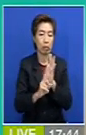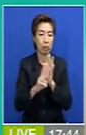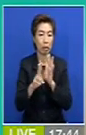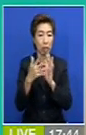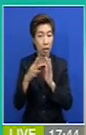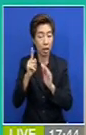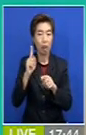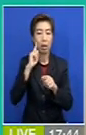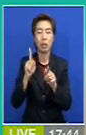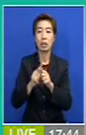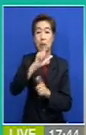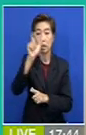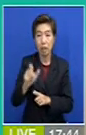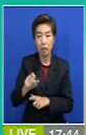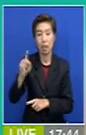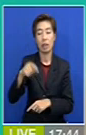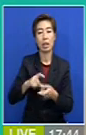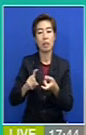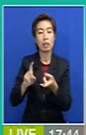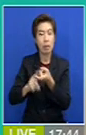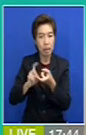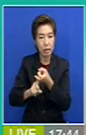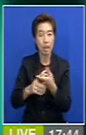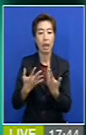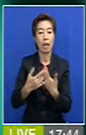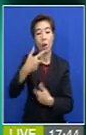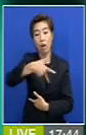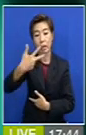ก็คืออิตาลีรัสเซียและเนเธอร์แลนด์ครับ